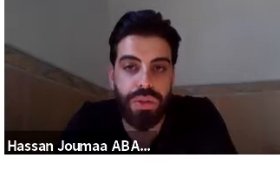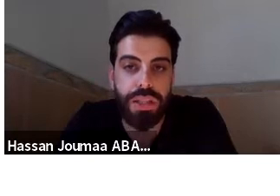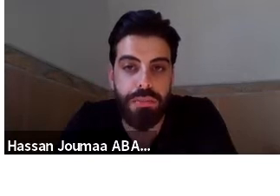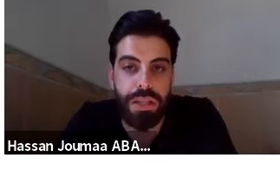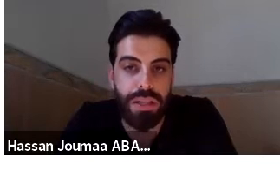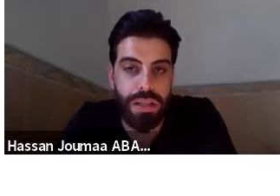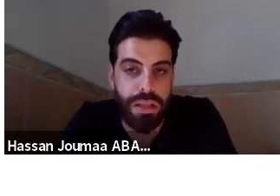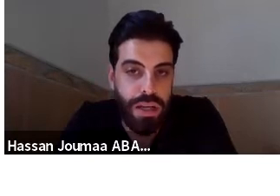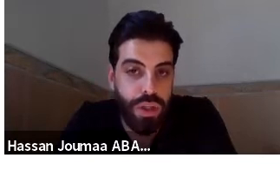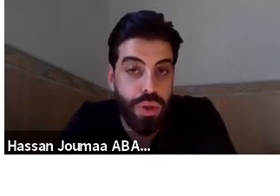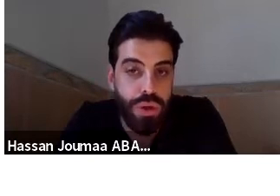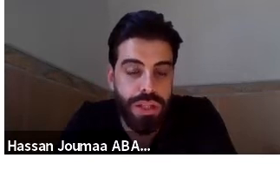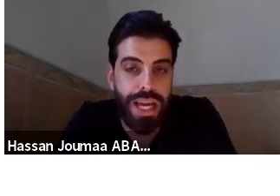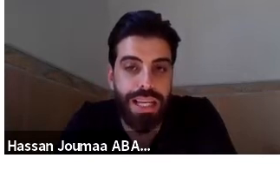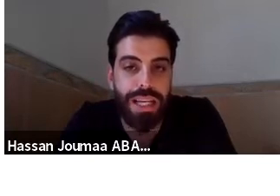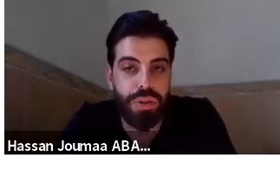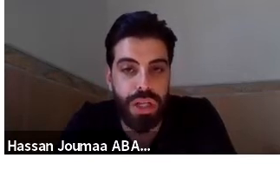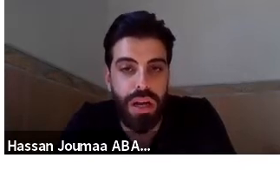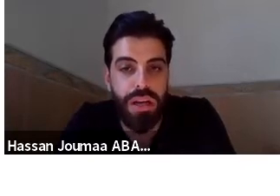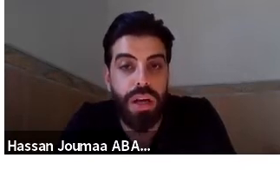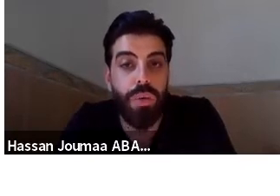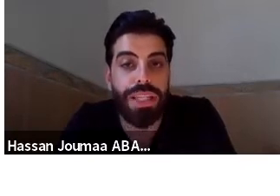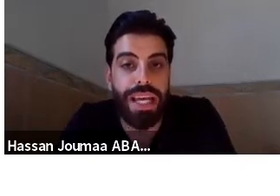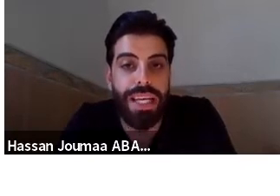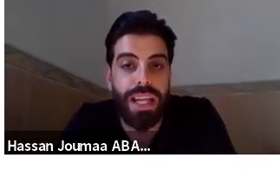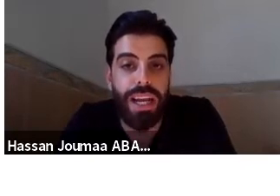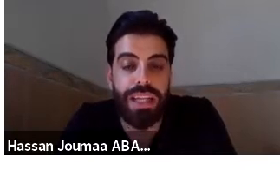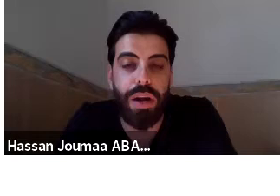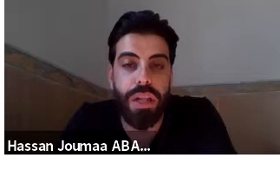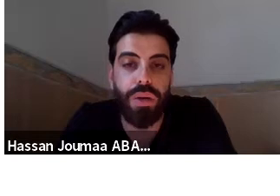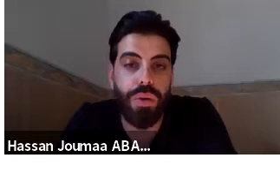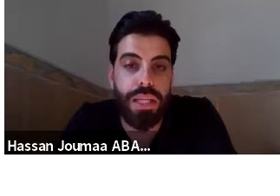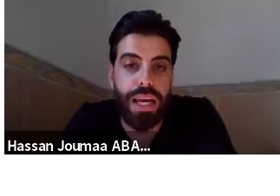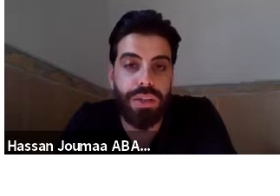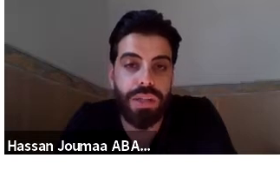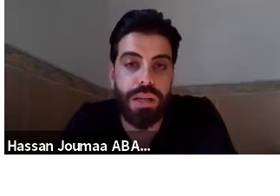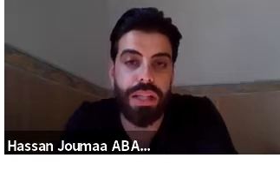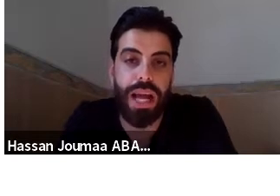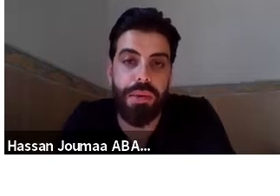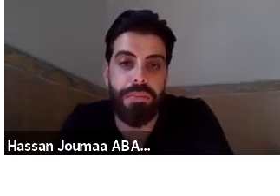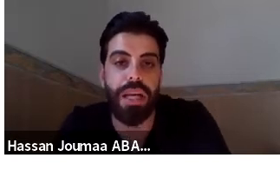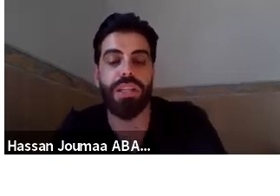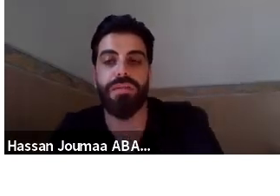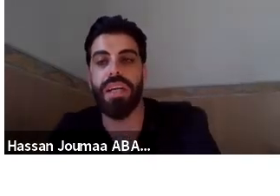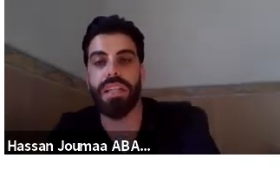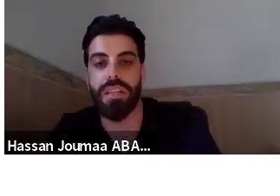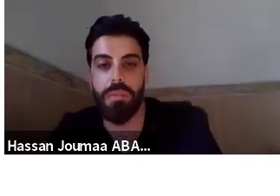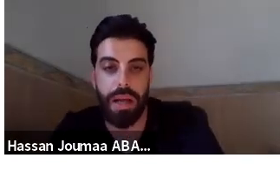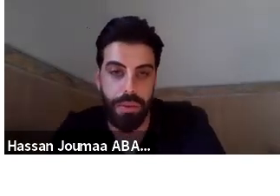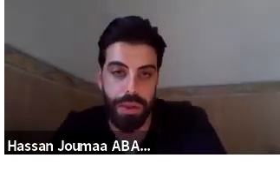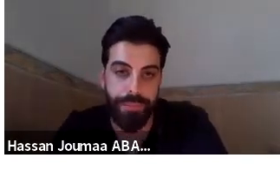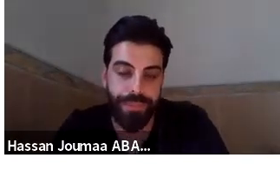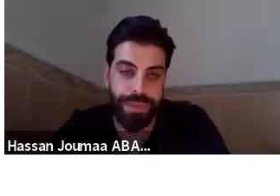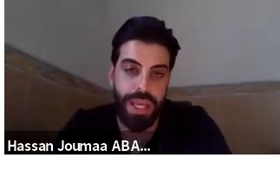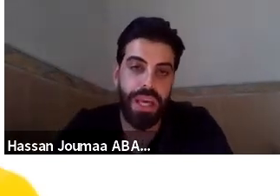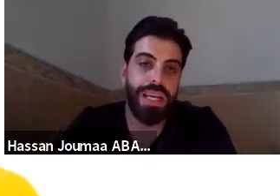الأبوي كجزء من جذر تحليل المشكلة، والتأكيد على تحويل الرجوليات جزء من العمل من أجل تفكيك النظام